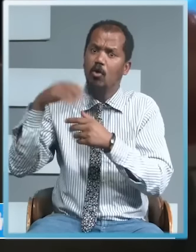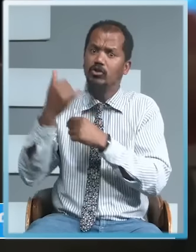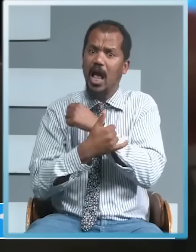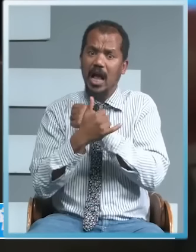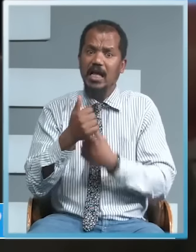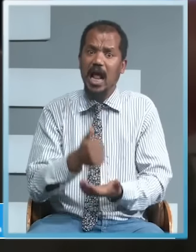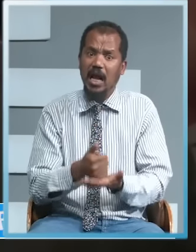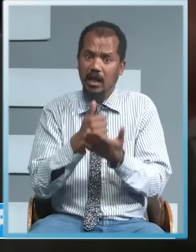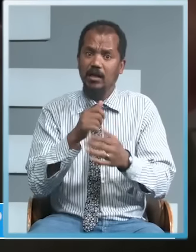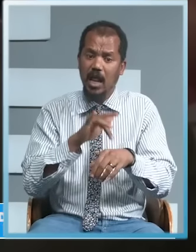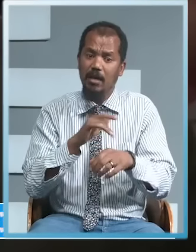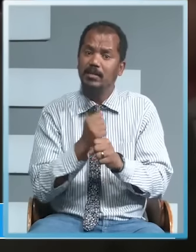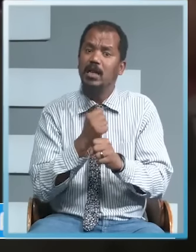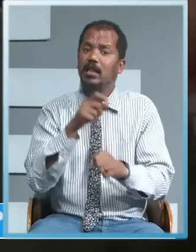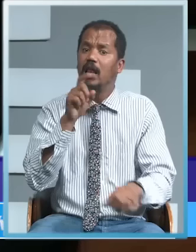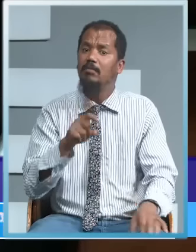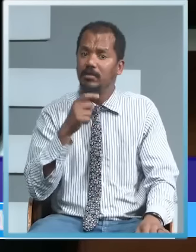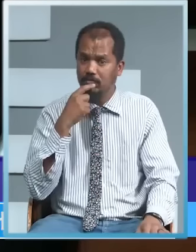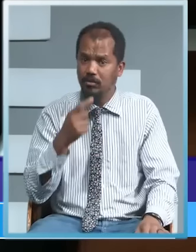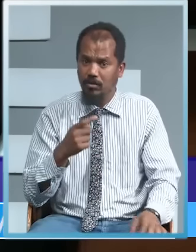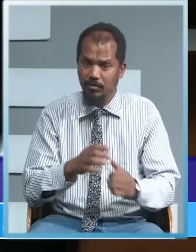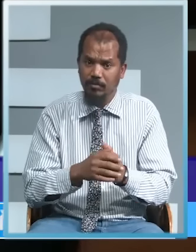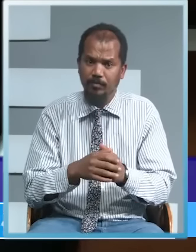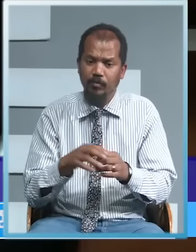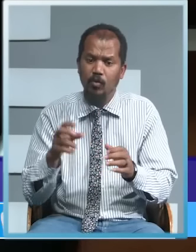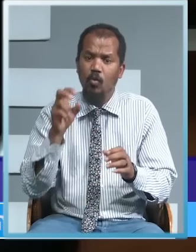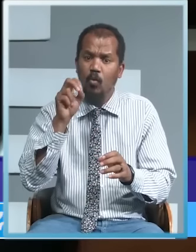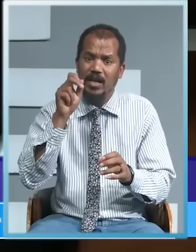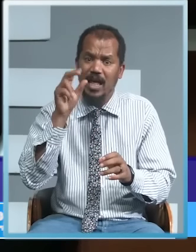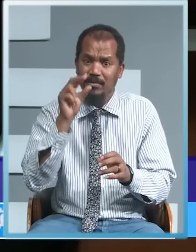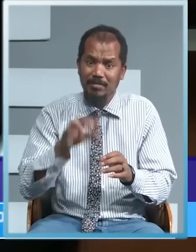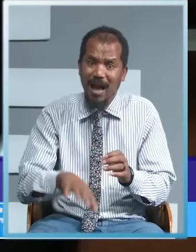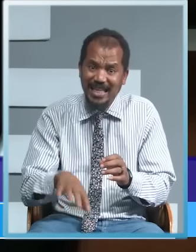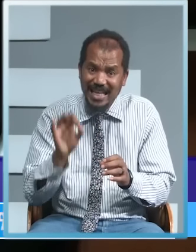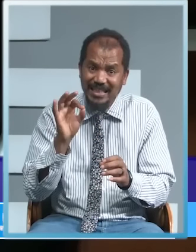ሀገር አጋርነት ላይ መስራት አለበት ይላሉ። ወደብ ማግኘት